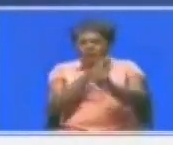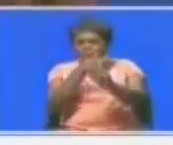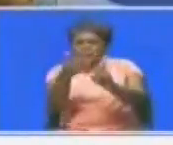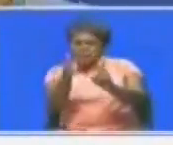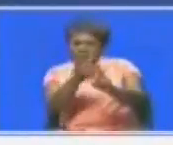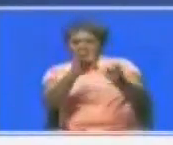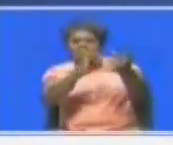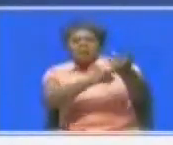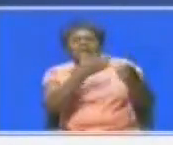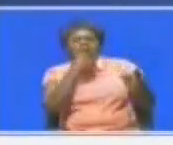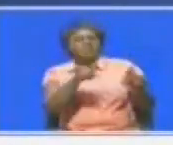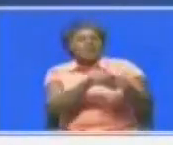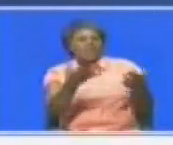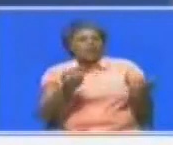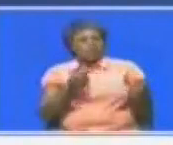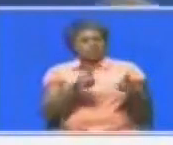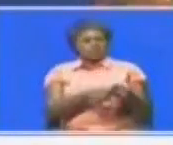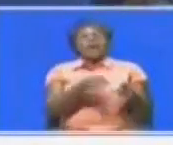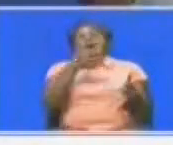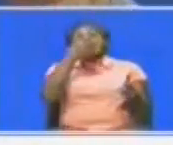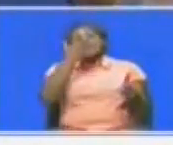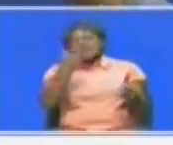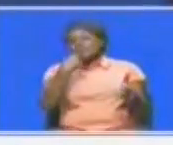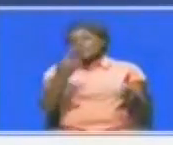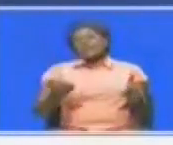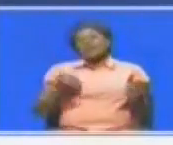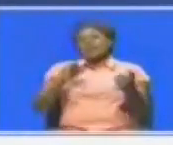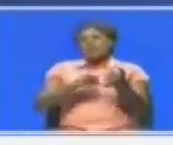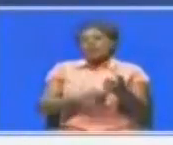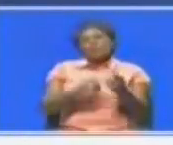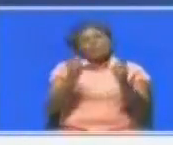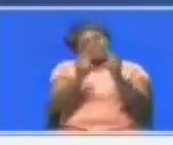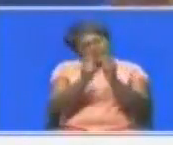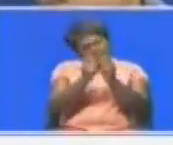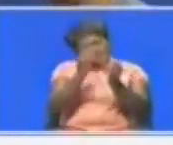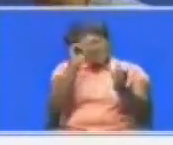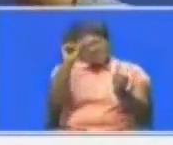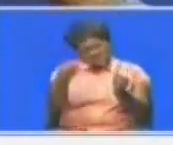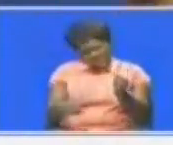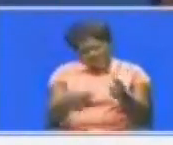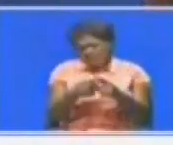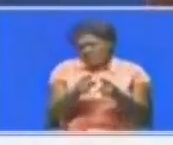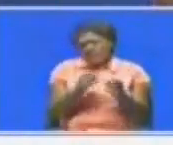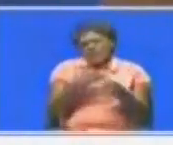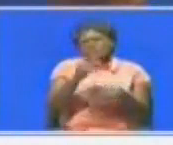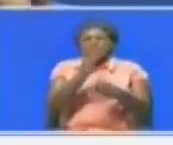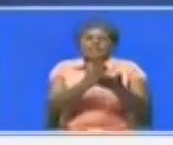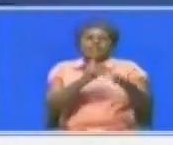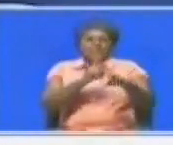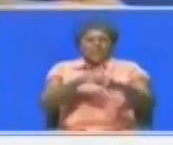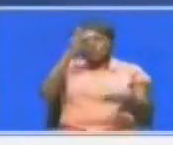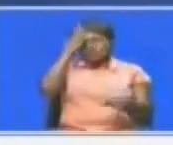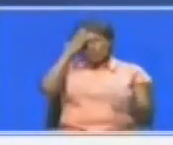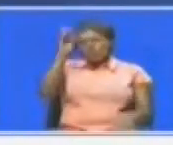baadaye huyo ni ndugu yako ama ni dada yako. Kwa hivyo ni vizuri kumwambia, ndio itauma roho. Lakini baada ya muda mtu anajua